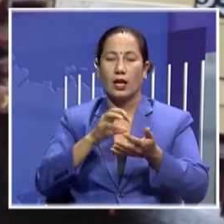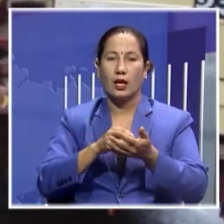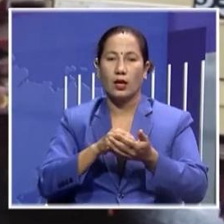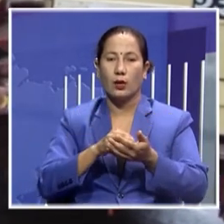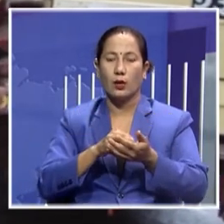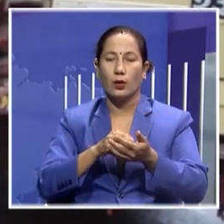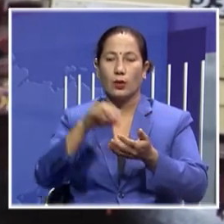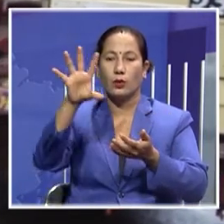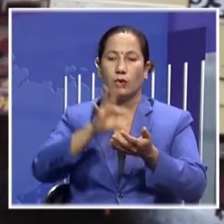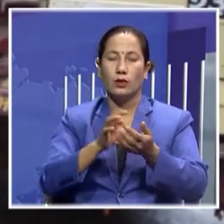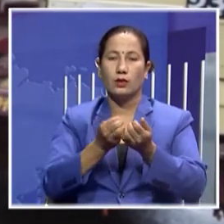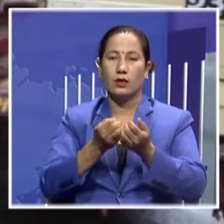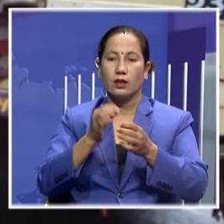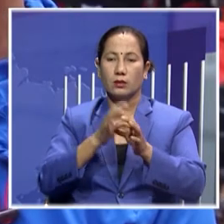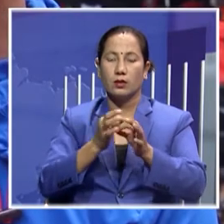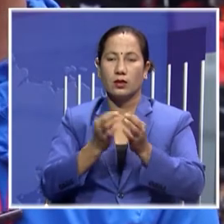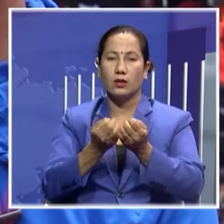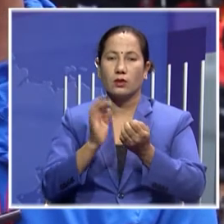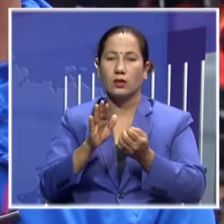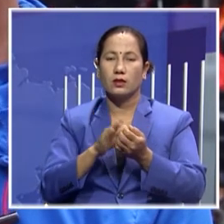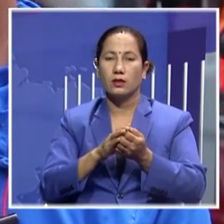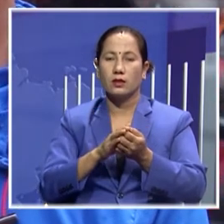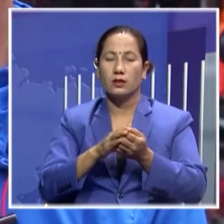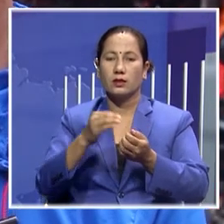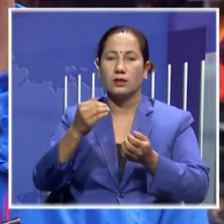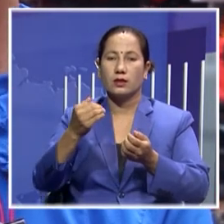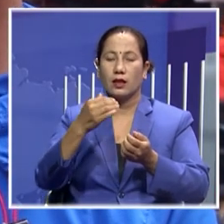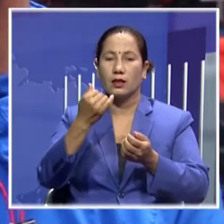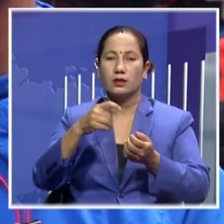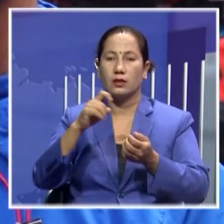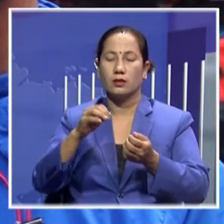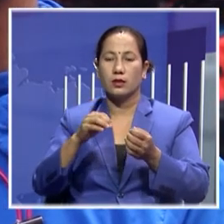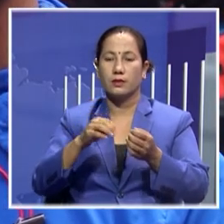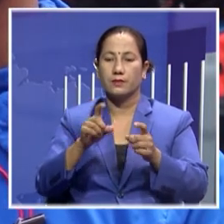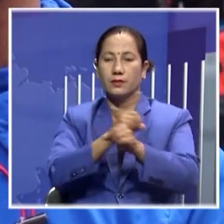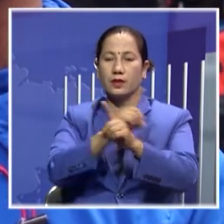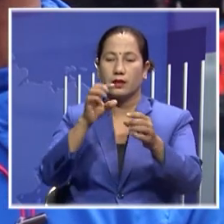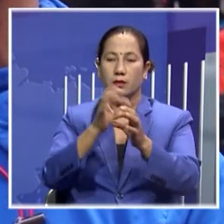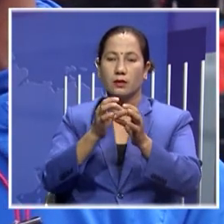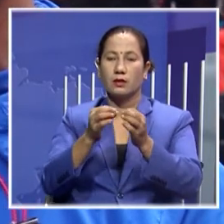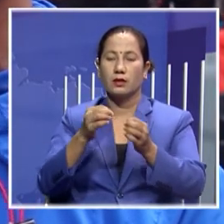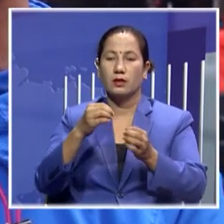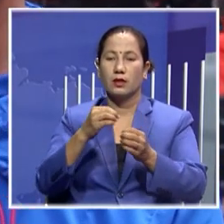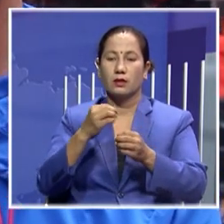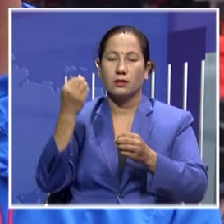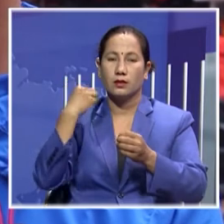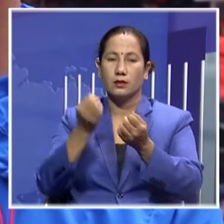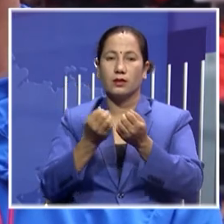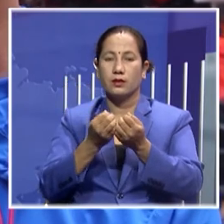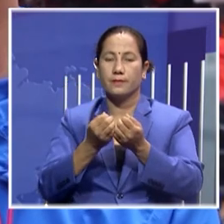छनौट गरेर चाहिँ यसलाई चाहिँ व्यवस्थित गर्नुपर्छ। तान्जिनमा ट्राफिक व्यवस्थापन गर्नको लागि ट्राफिक अफिस र नगरपालिकाले